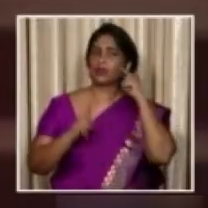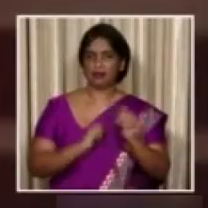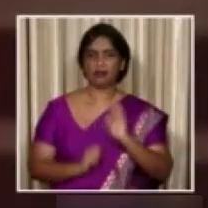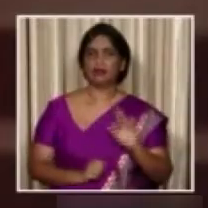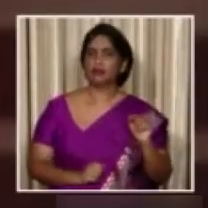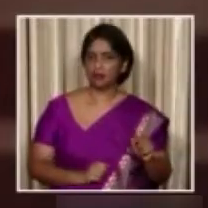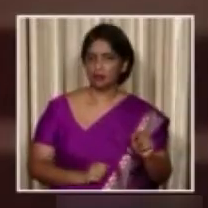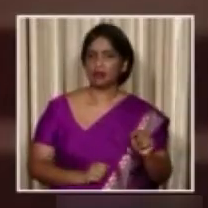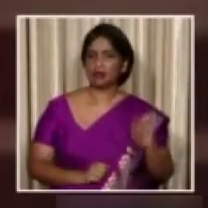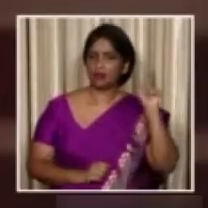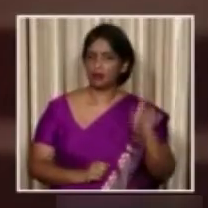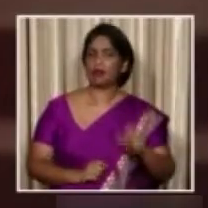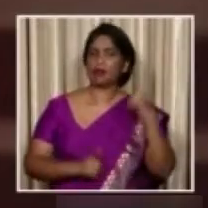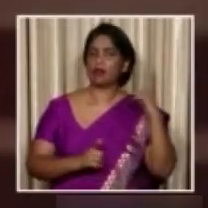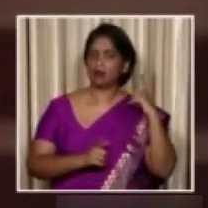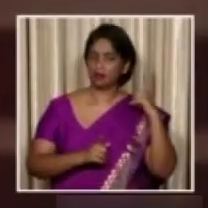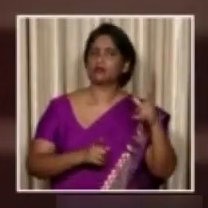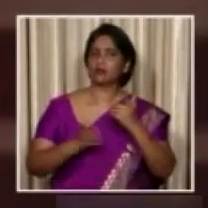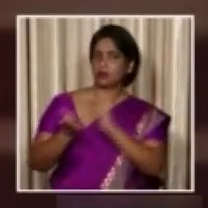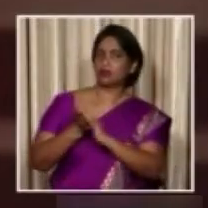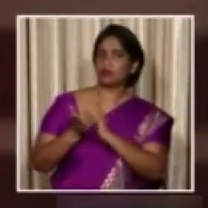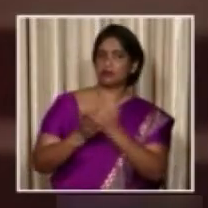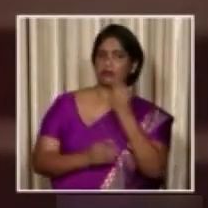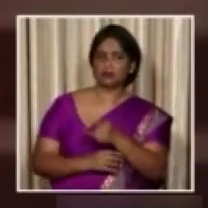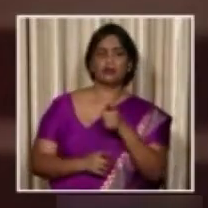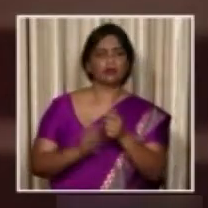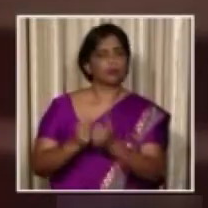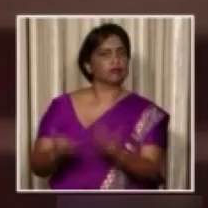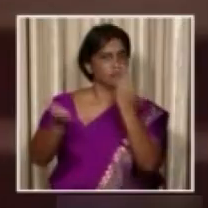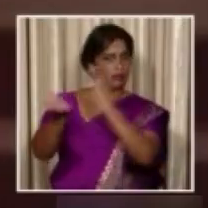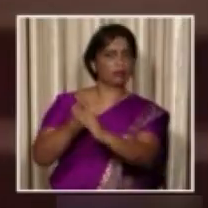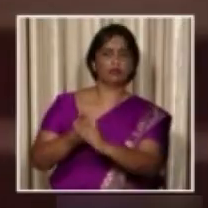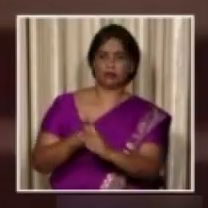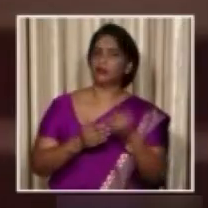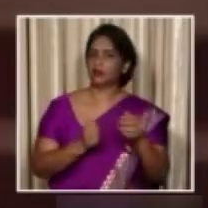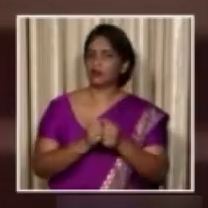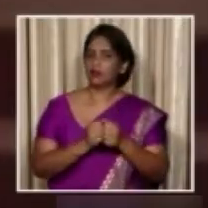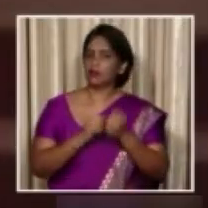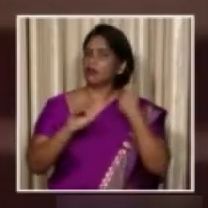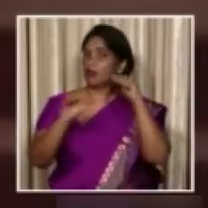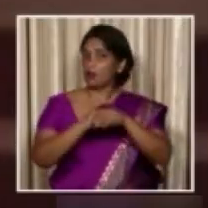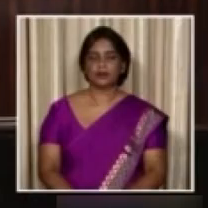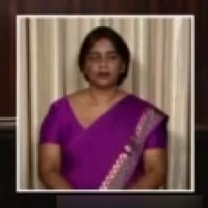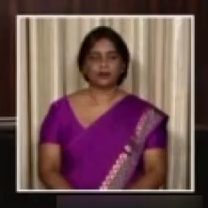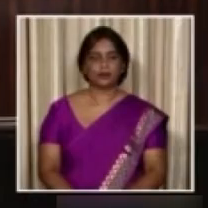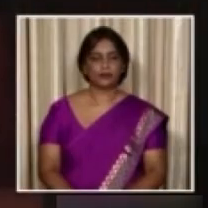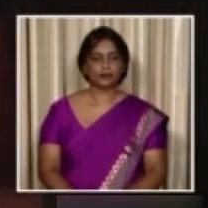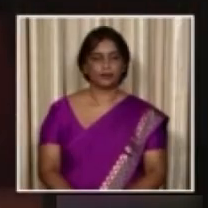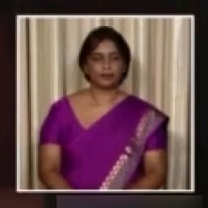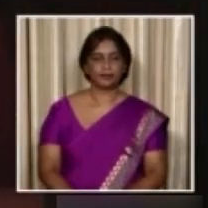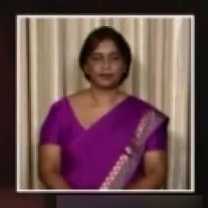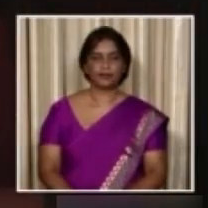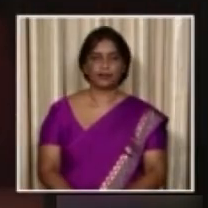ඒ කාලේ. ඒ අදාළ ආරක්ෂක අංශුවට මේ අයට උදව් කරන්න ඕනේ. ඔබතුමාලා උදව් කරන්න මෙවල පෙනී හිටින්න එපා කුඩුකාරයෝ වෙනුවෙන්. මේකට